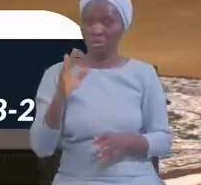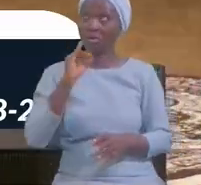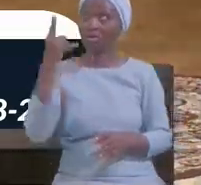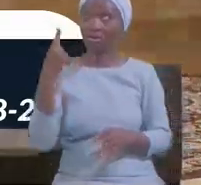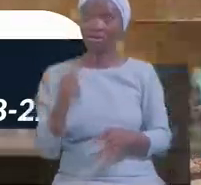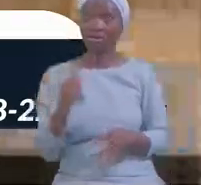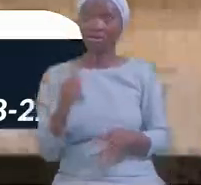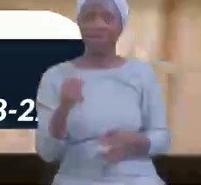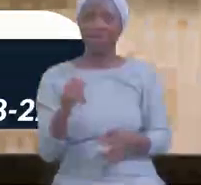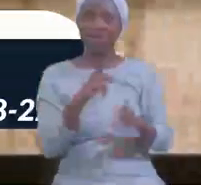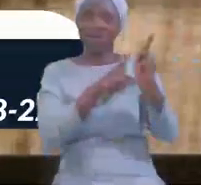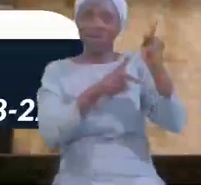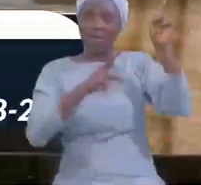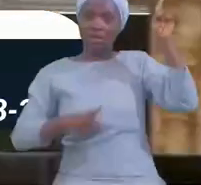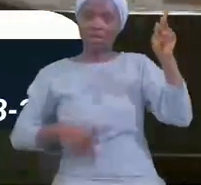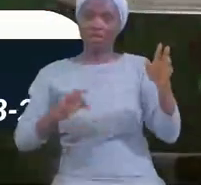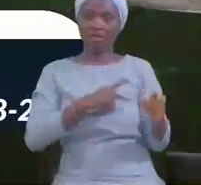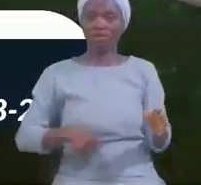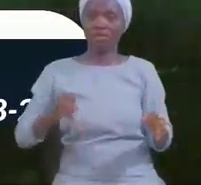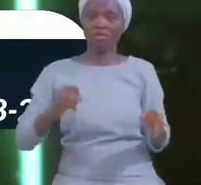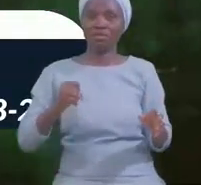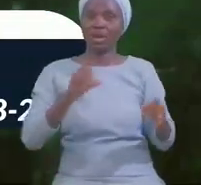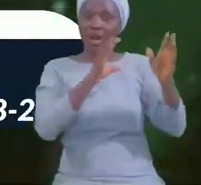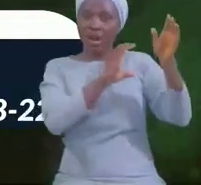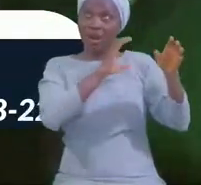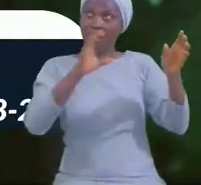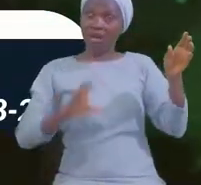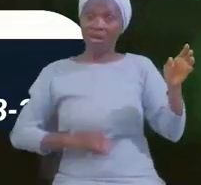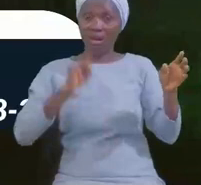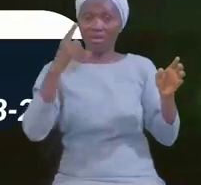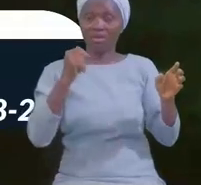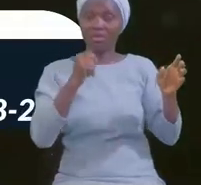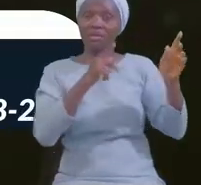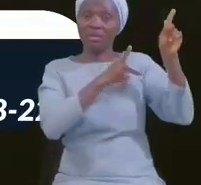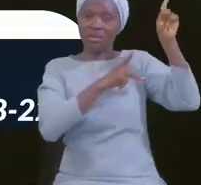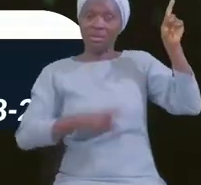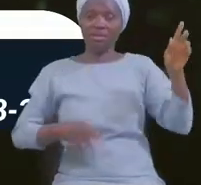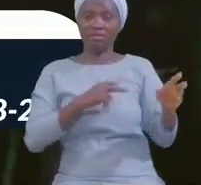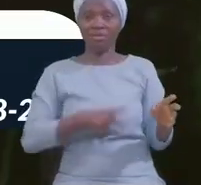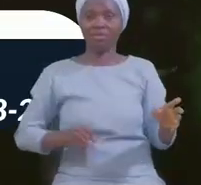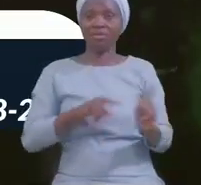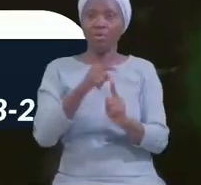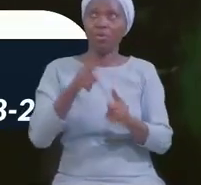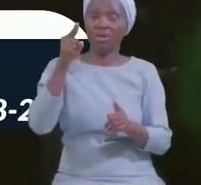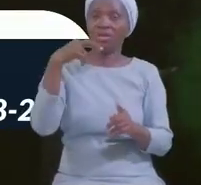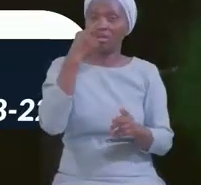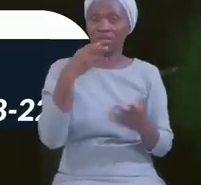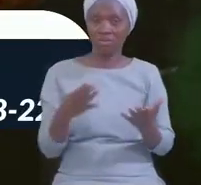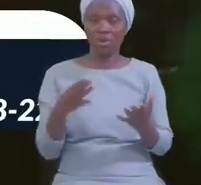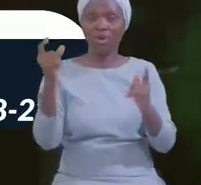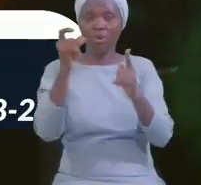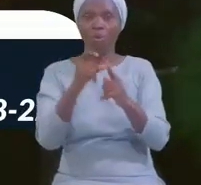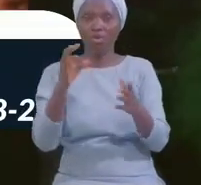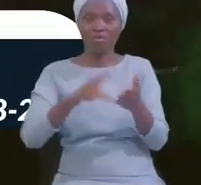des rois, et quand il parle la parole de pardon à votre vie, il n'y a personne qui puisse lui demander que